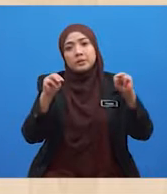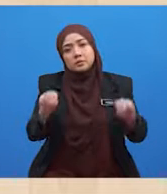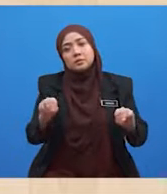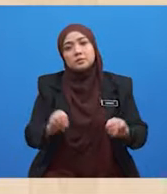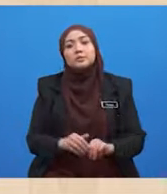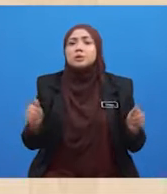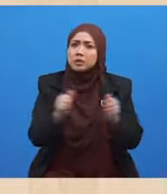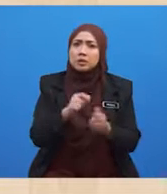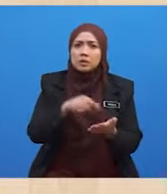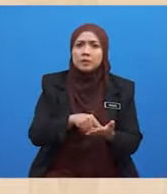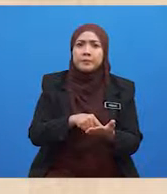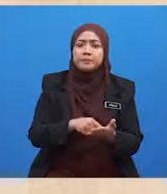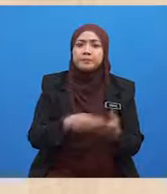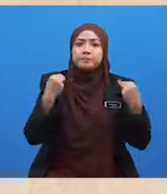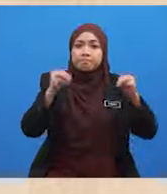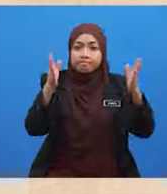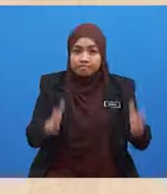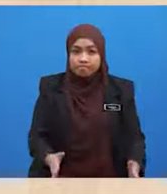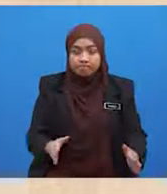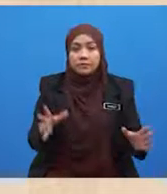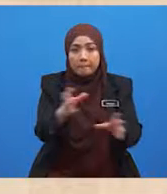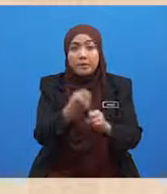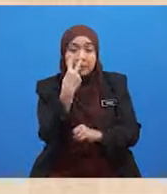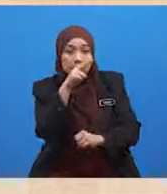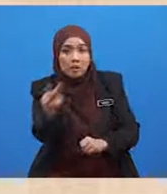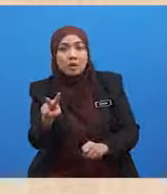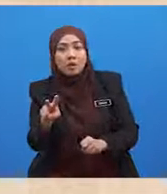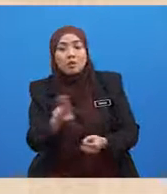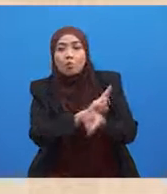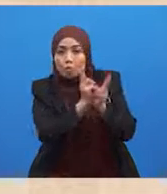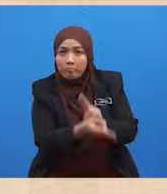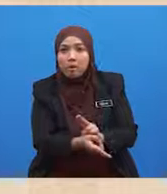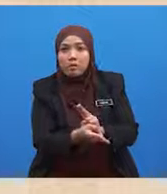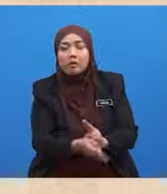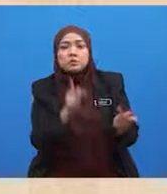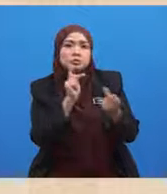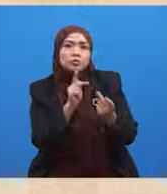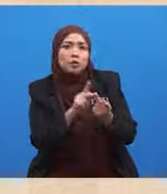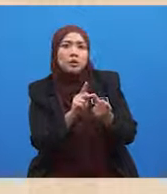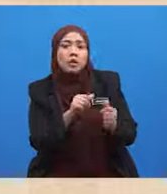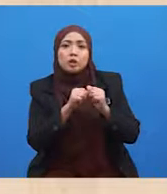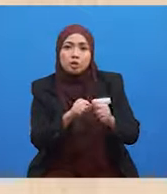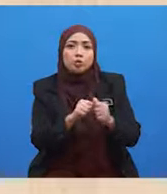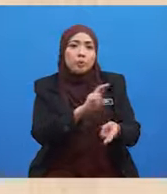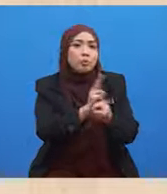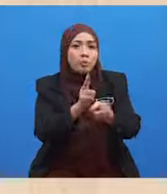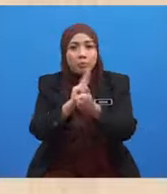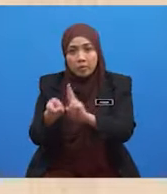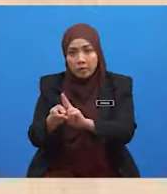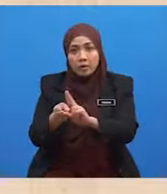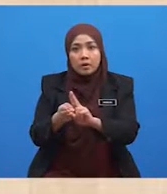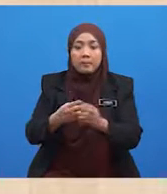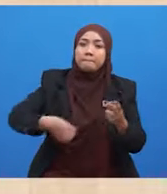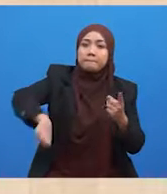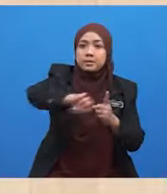pemasaran dengan ini pemasar dapat memantau dan mengubah Sungai campuran pemasaran mengikut perubahan posisi